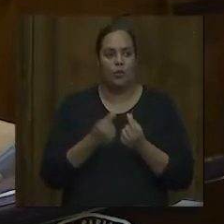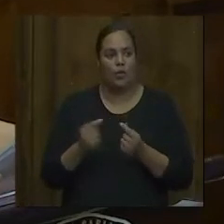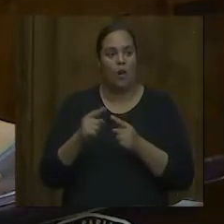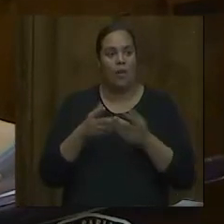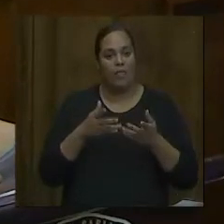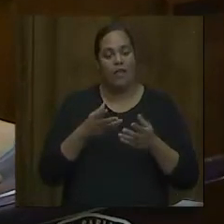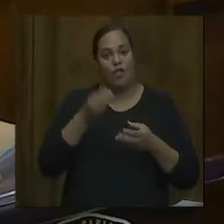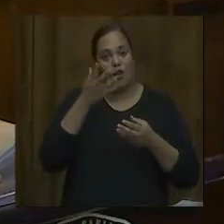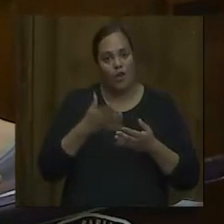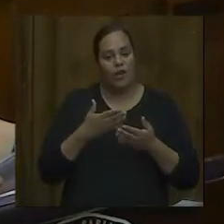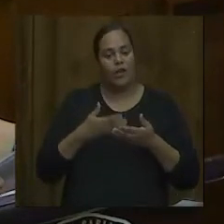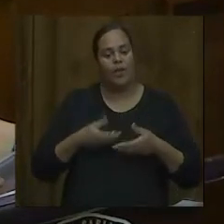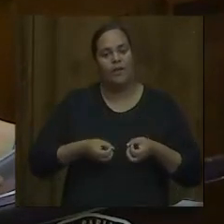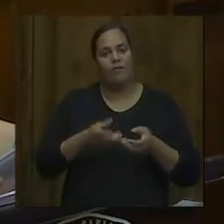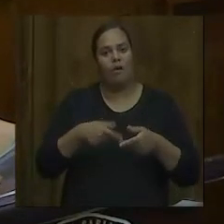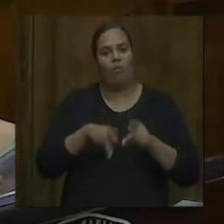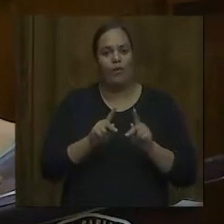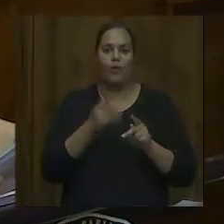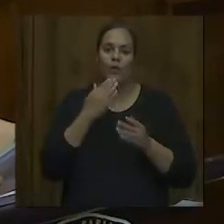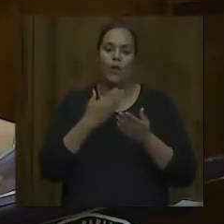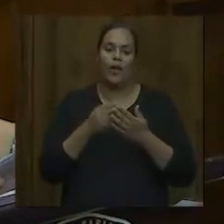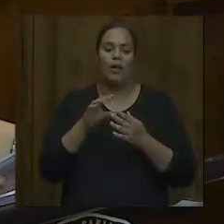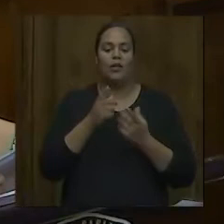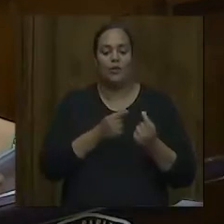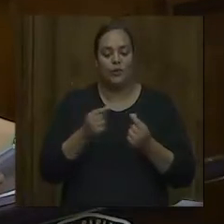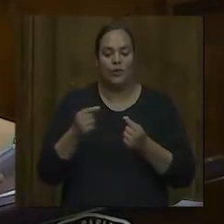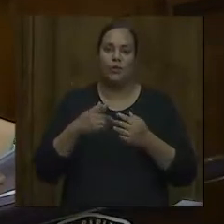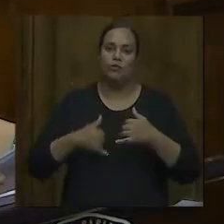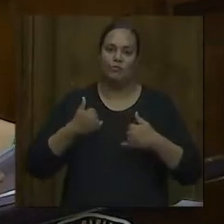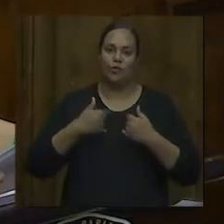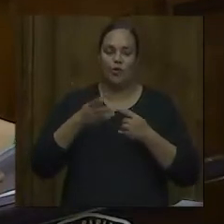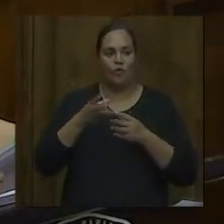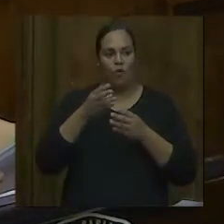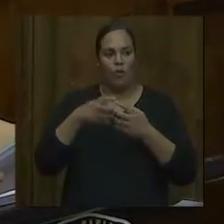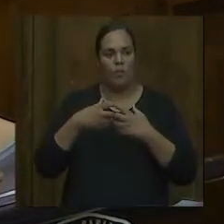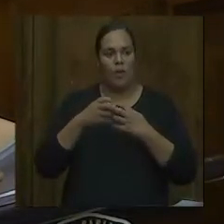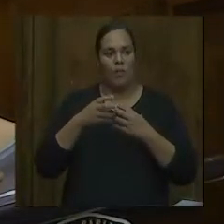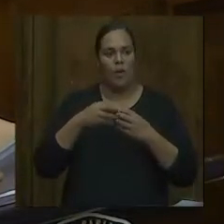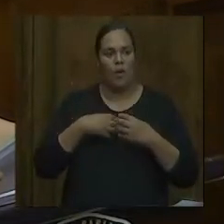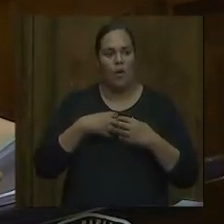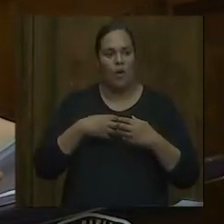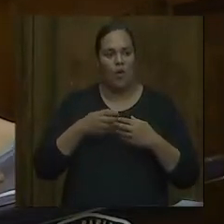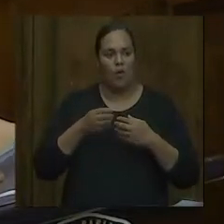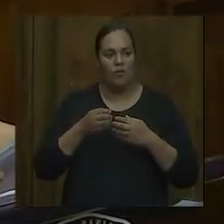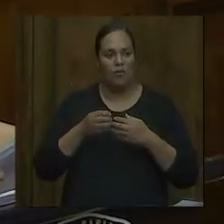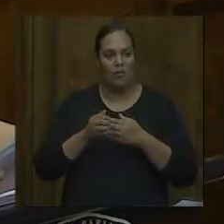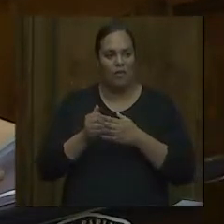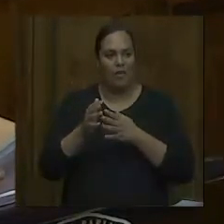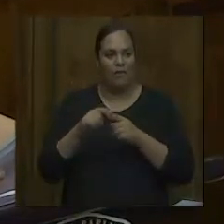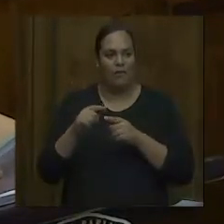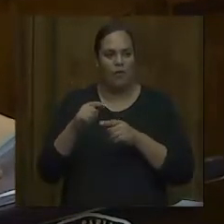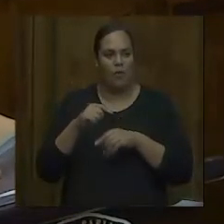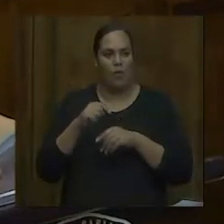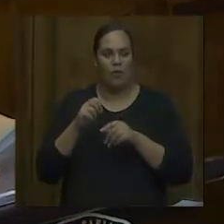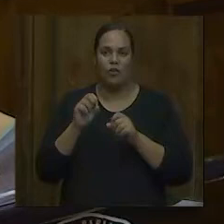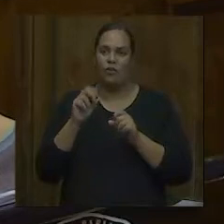die leerder die geleentheid gebied om deurlopend toegang en blootstelling aan geleenthede wat deur die MOT-program aangebied word te ontvang vir 'n tydperk van minstens